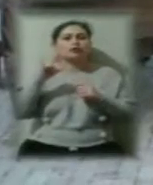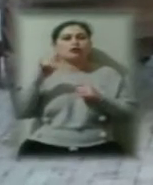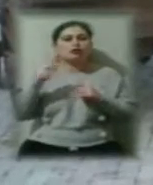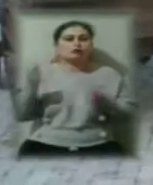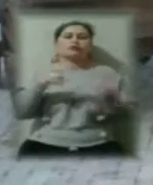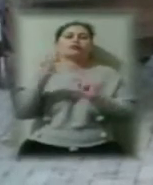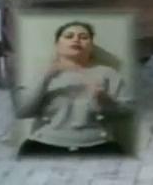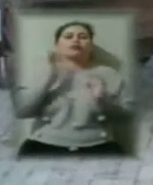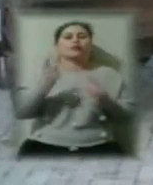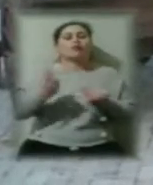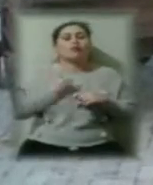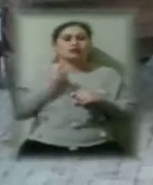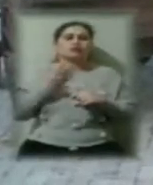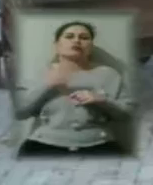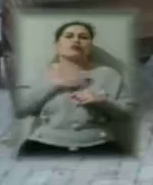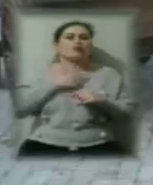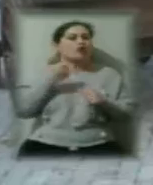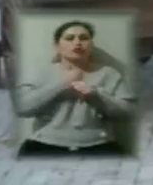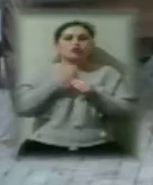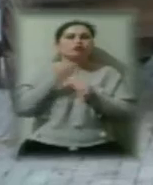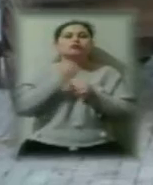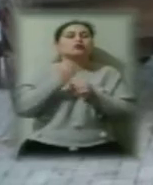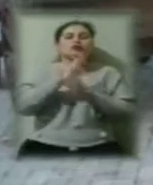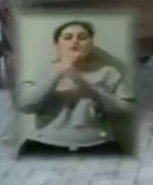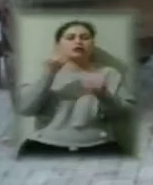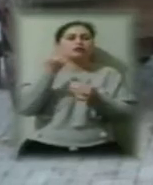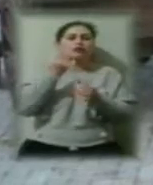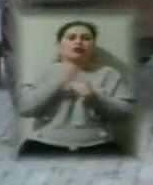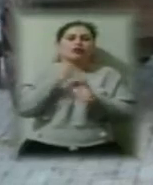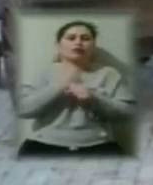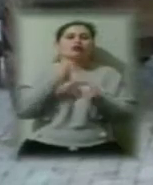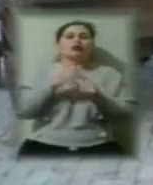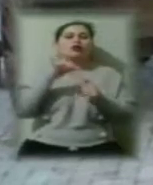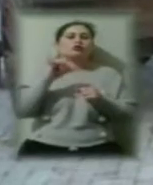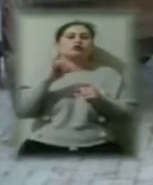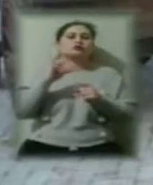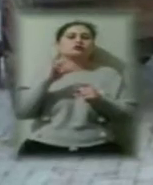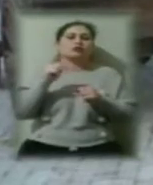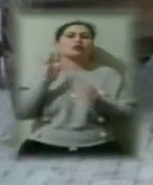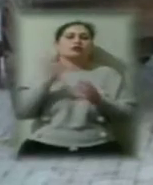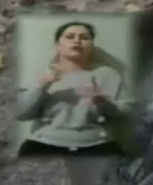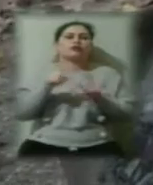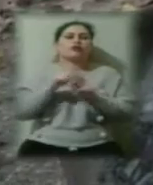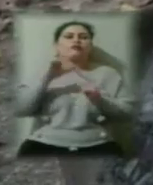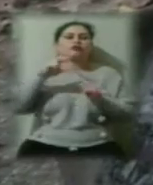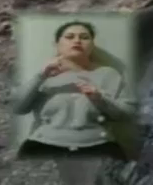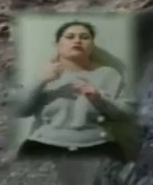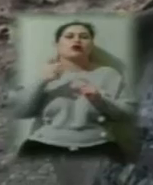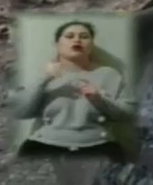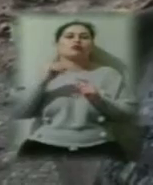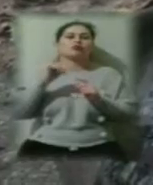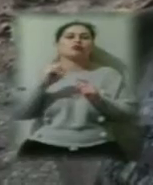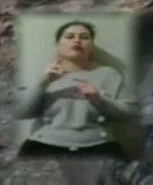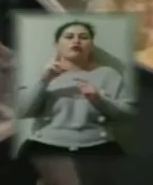Майстри наші чудові вироби тематичні зробили. Ну, розинкою буде, звичайно, це фестиваль гарбузової каші. Окрім самої